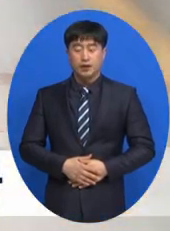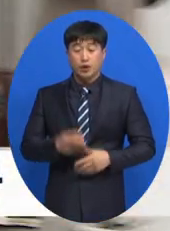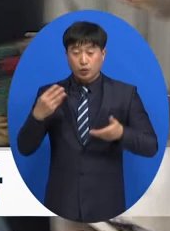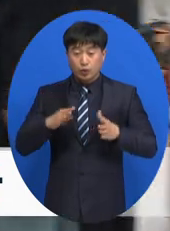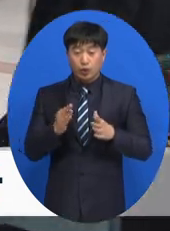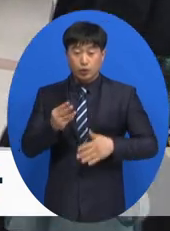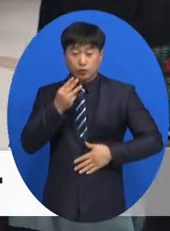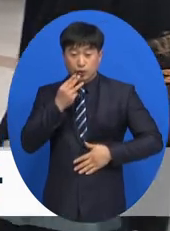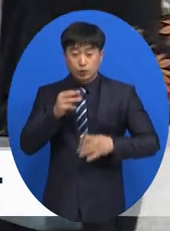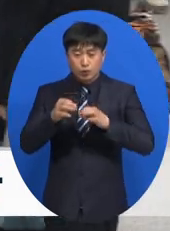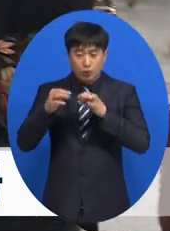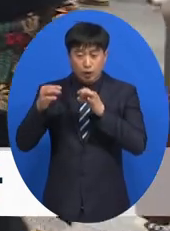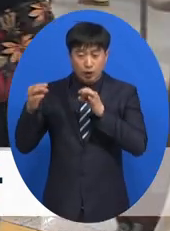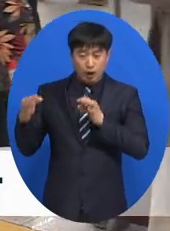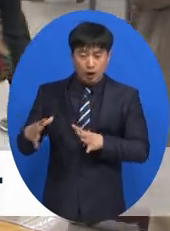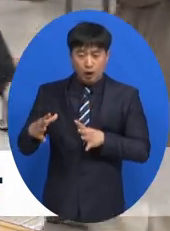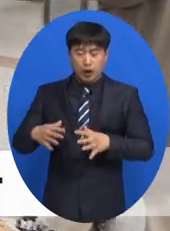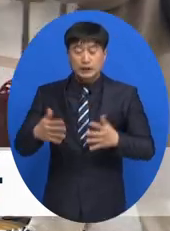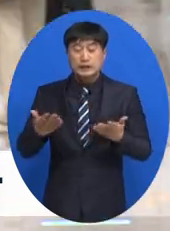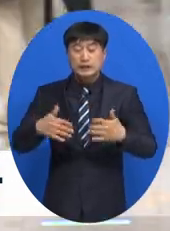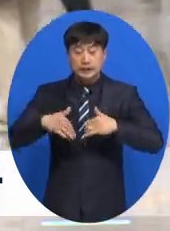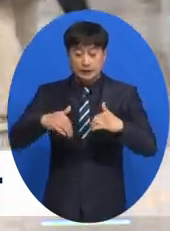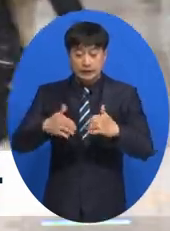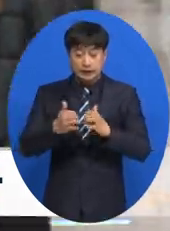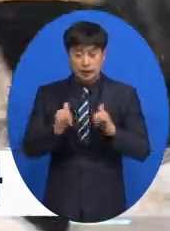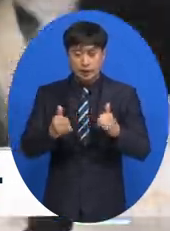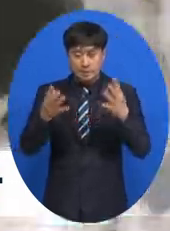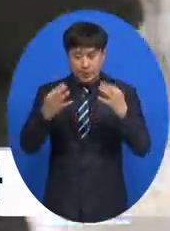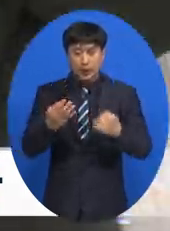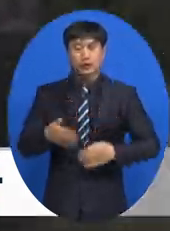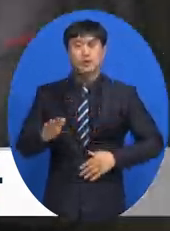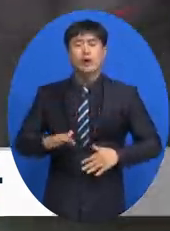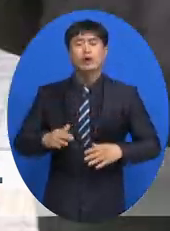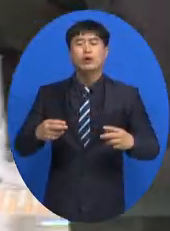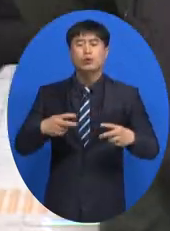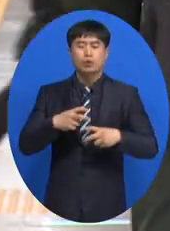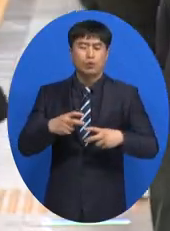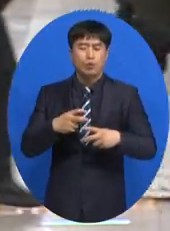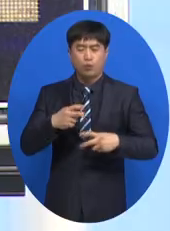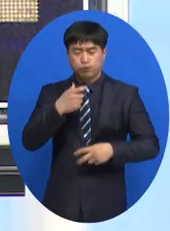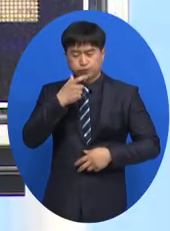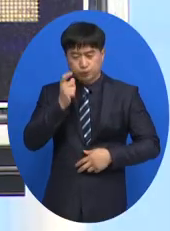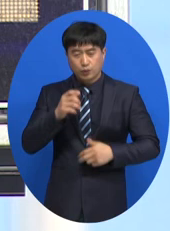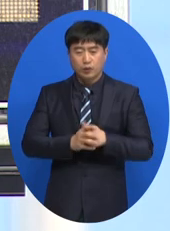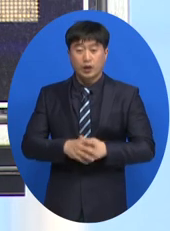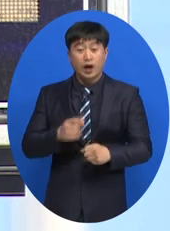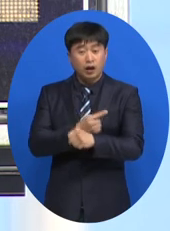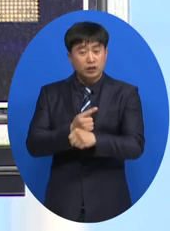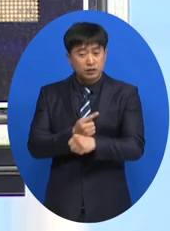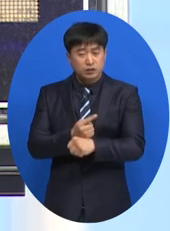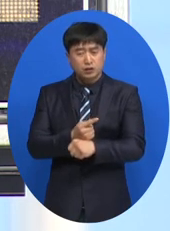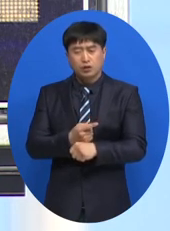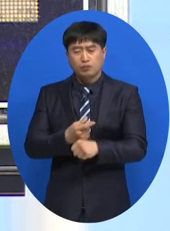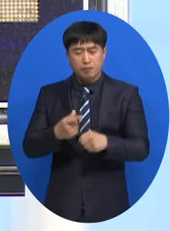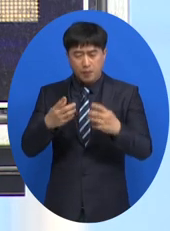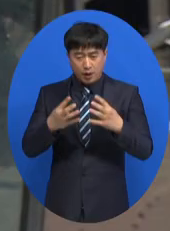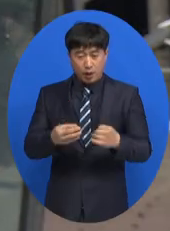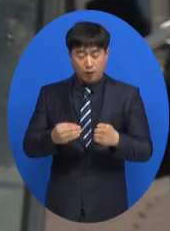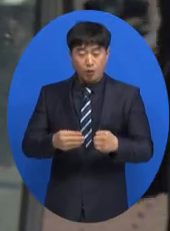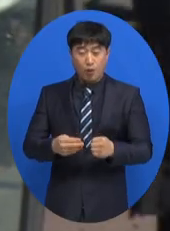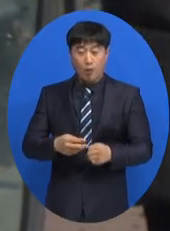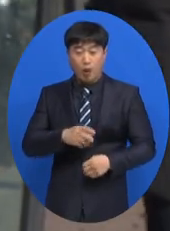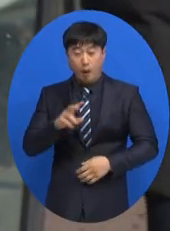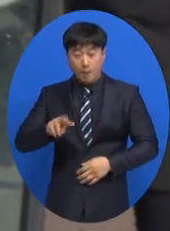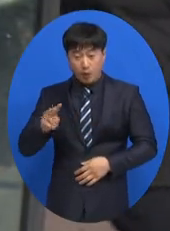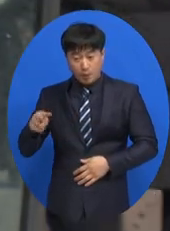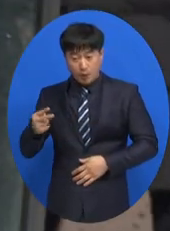경기도 서울 간 출퇴근 인구는 많지만 교통 여건은 녹록지 않습니다. 1시간은 기본이고 여러 번 갈아타거나 중간에 버스를 타야